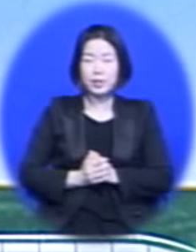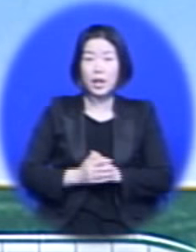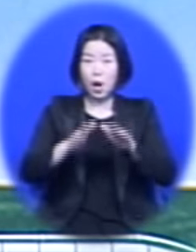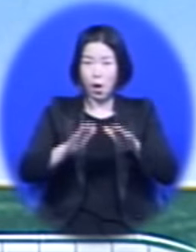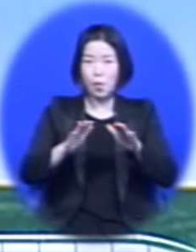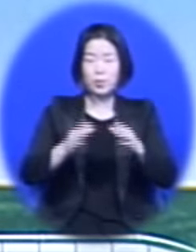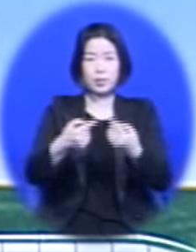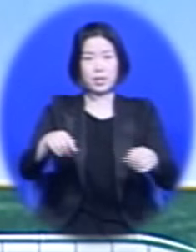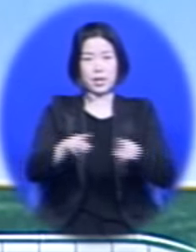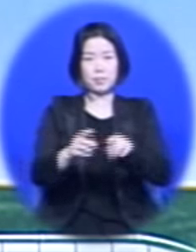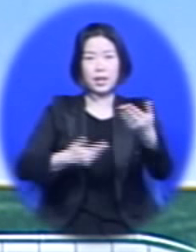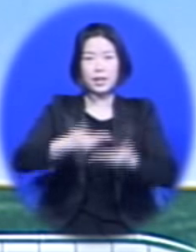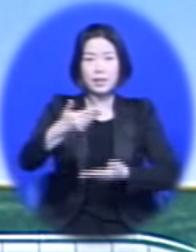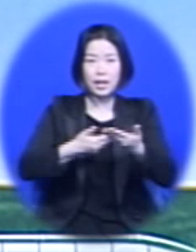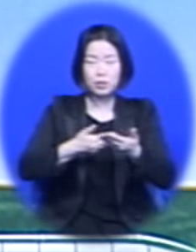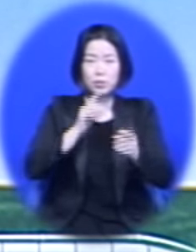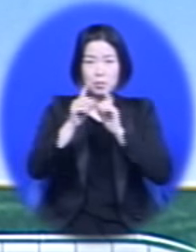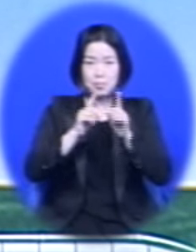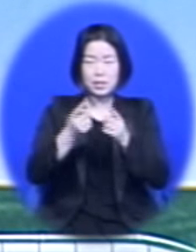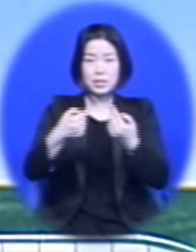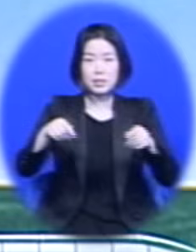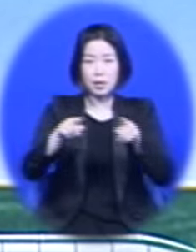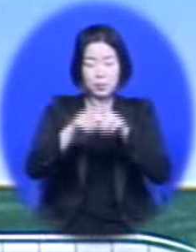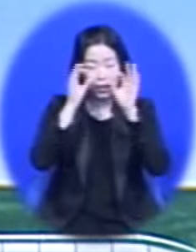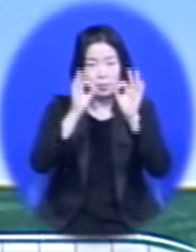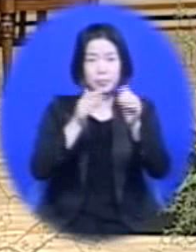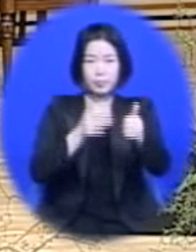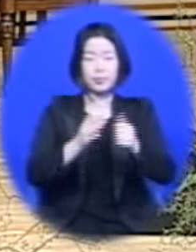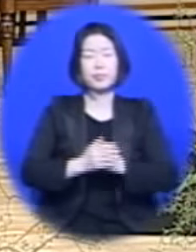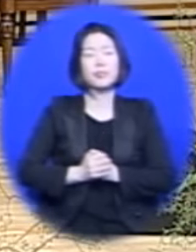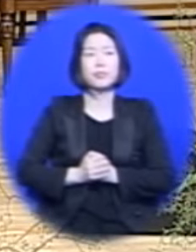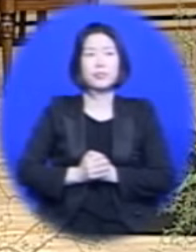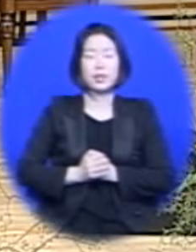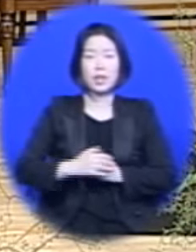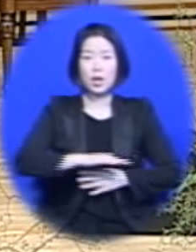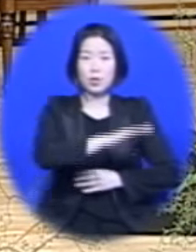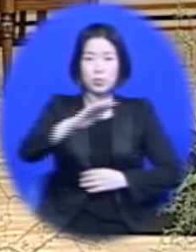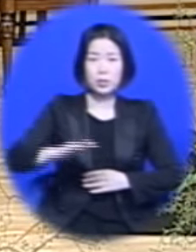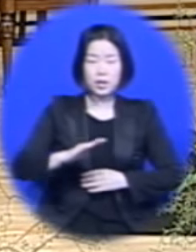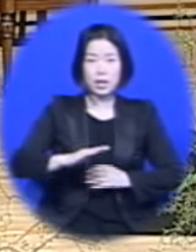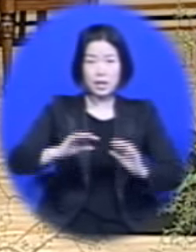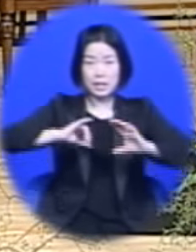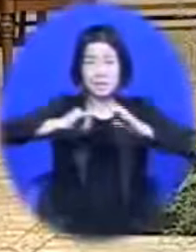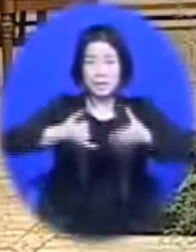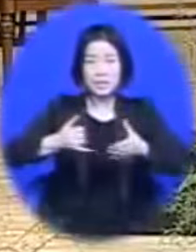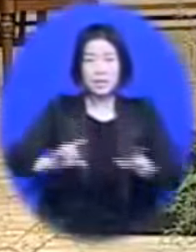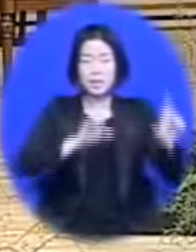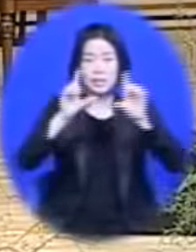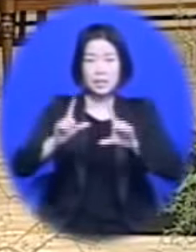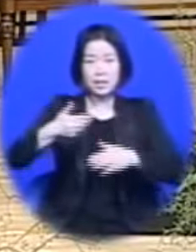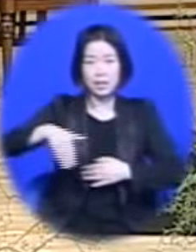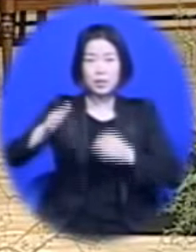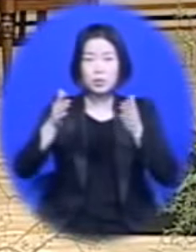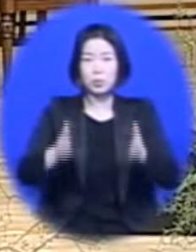자, 오늘 함께 나눌 말씀을 같이 나누겠습니다. 우리가 세상을 살아가는 동안에